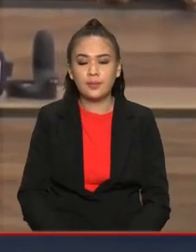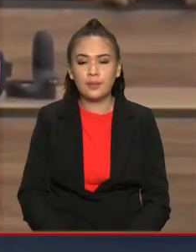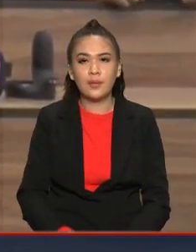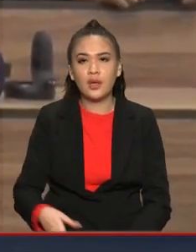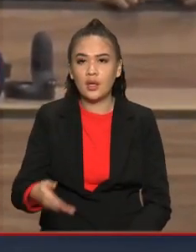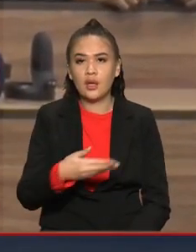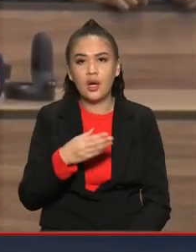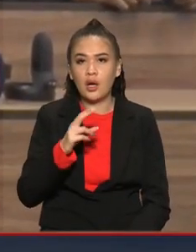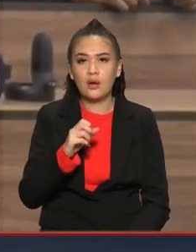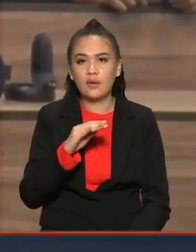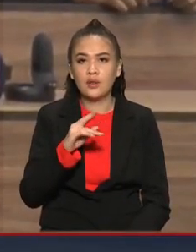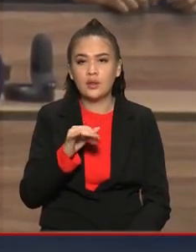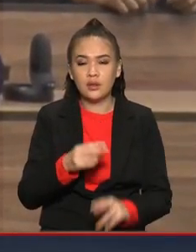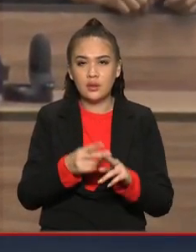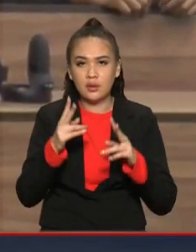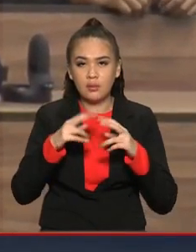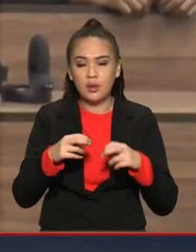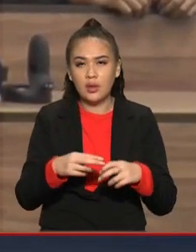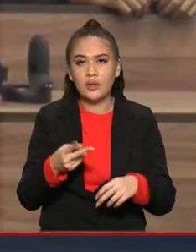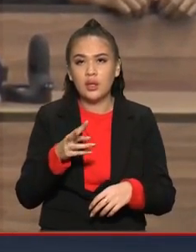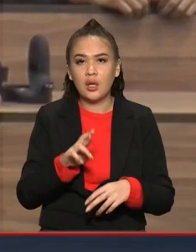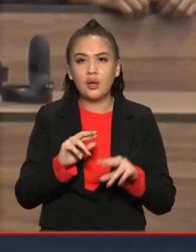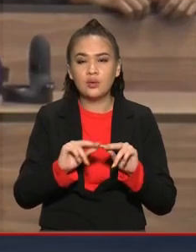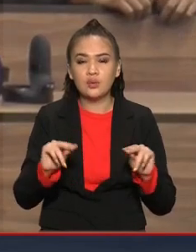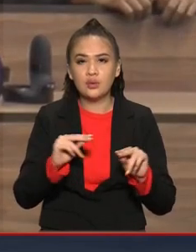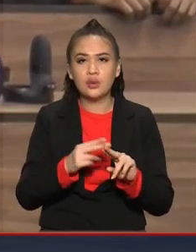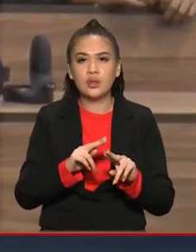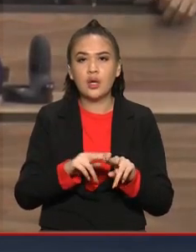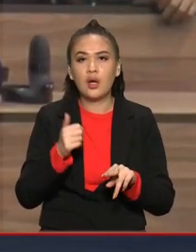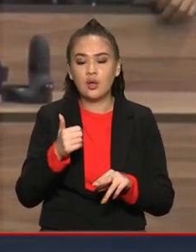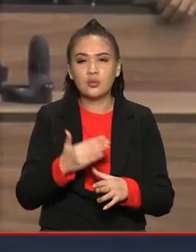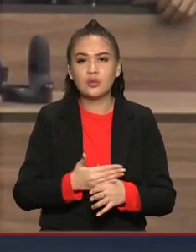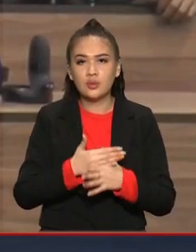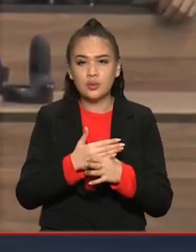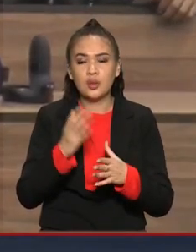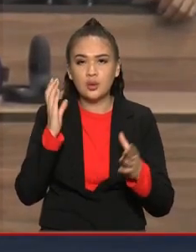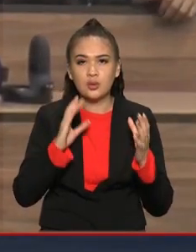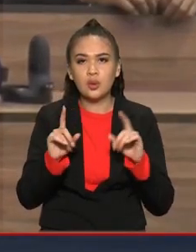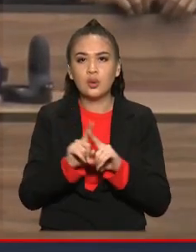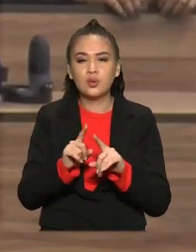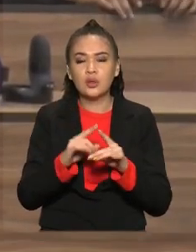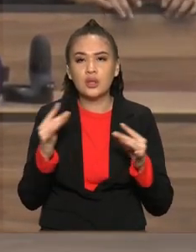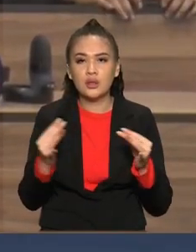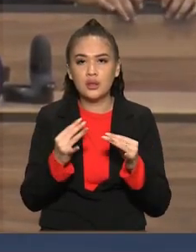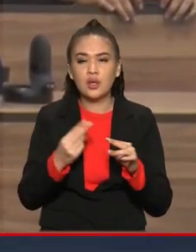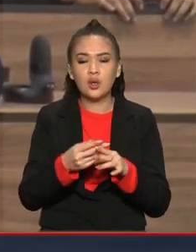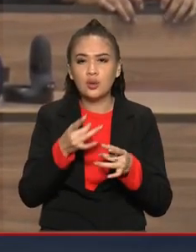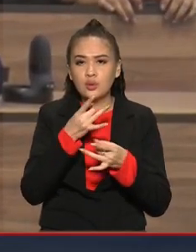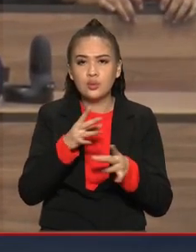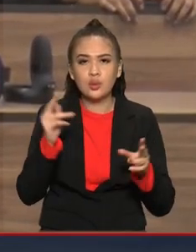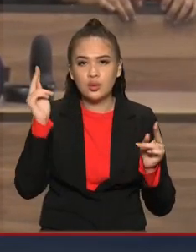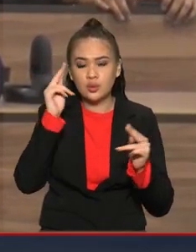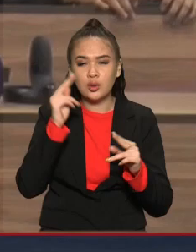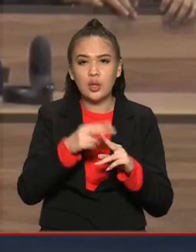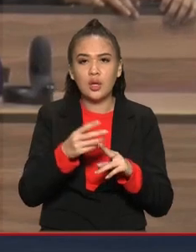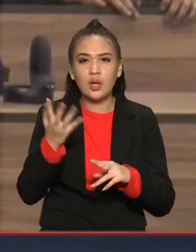Наша кафедра стала экспериментальной площадкой. Для преподавателей это хорошая помощь, и студентам становится интереснее. Изучать любой язык намного